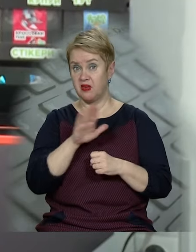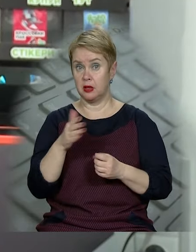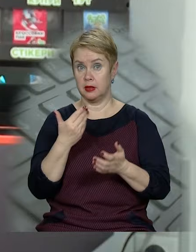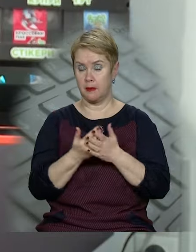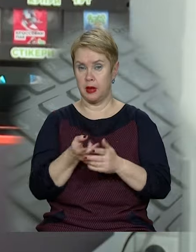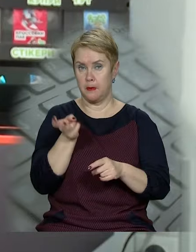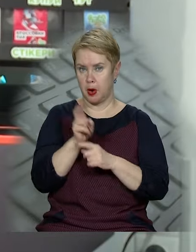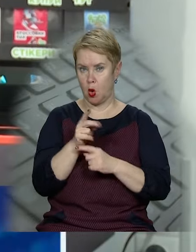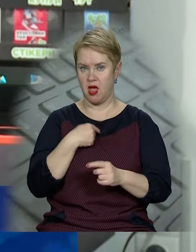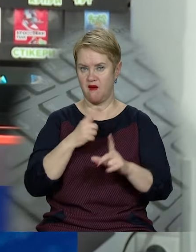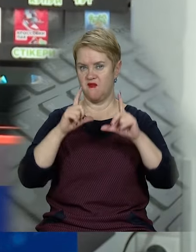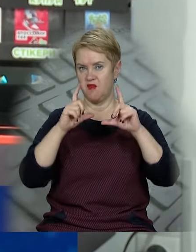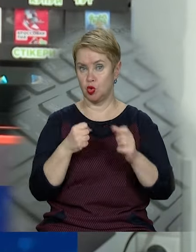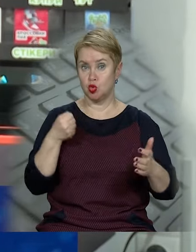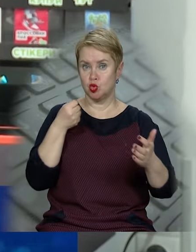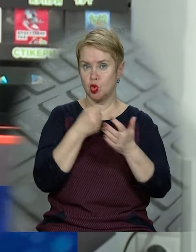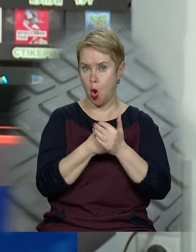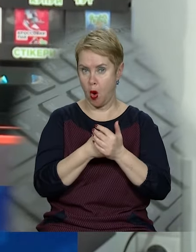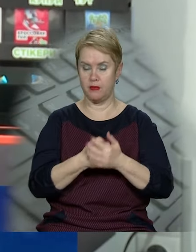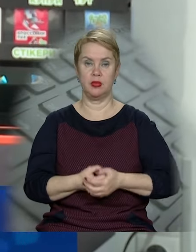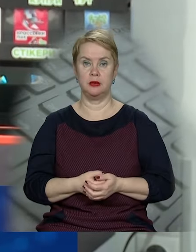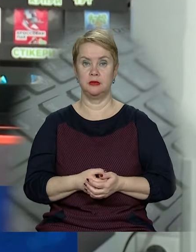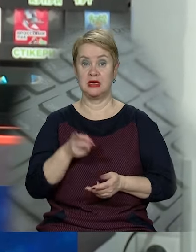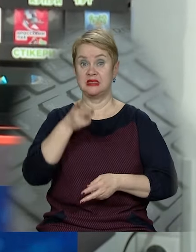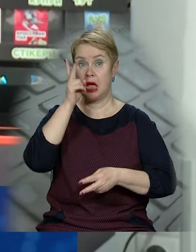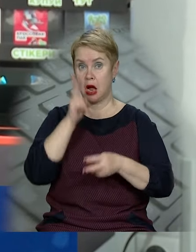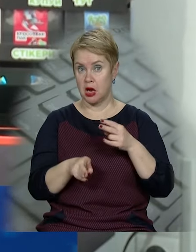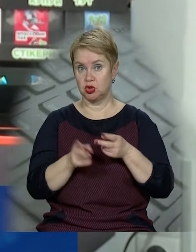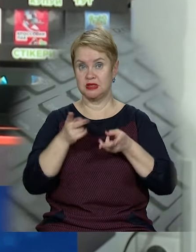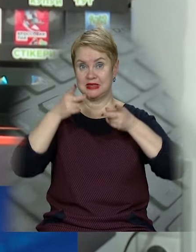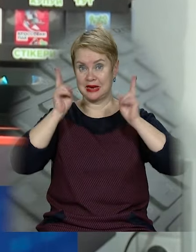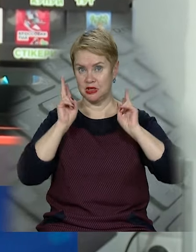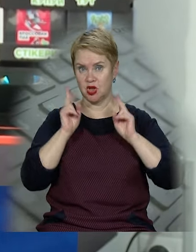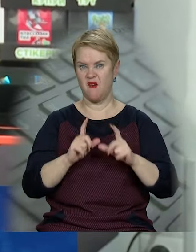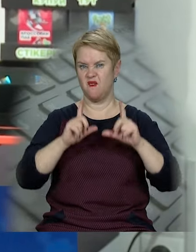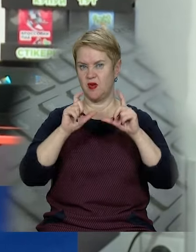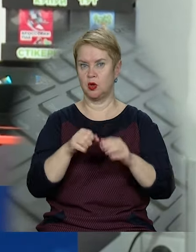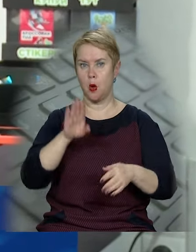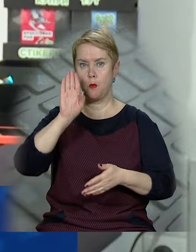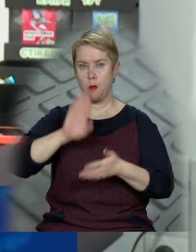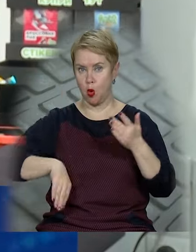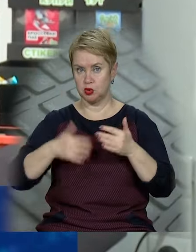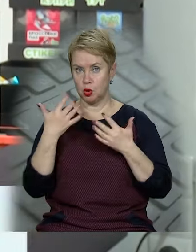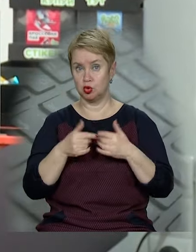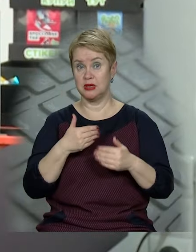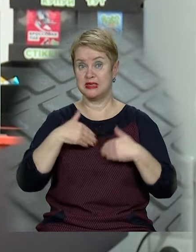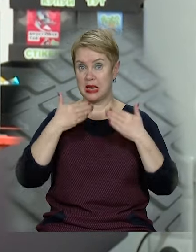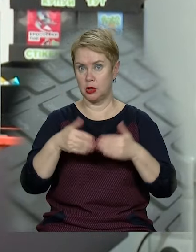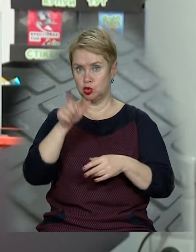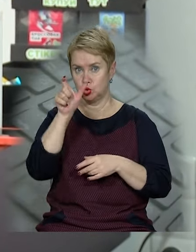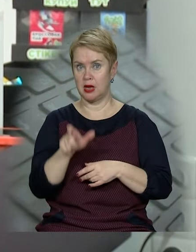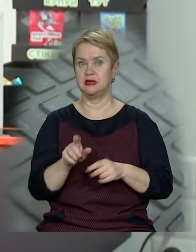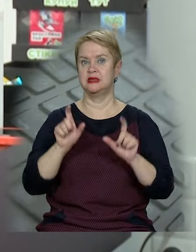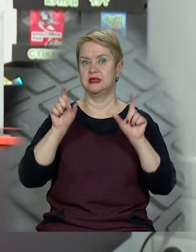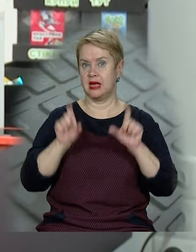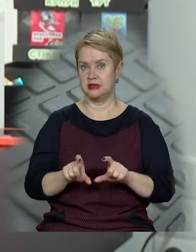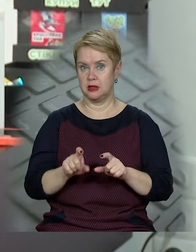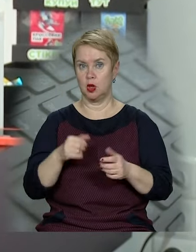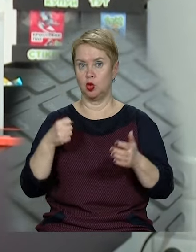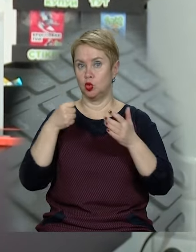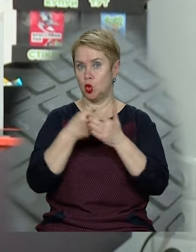клієнт приходить, я фотографую до, він закінчує стріч, я фотографую після, і вже наступний клієнт садиться на